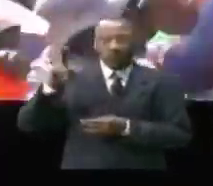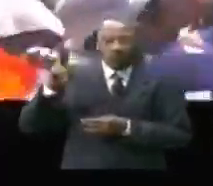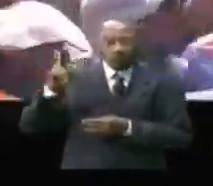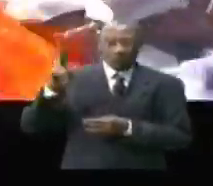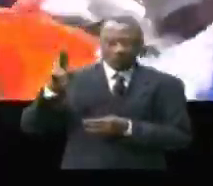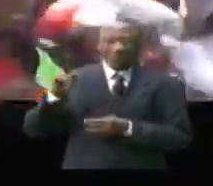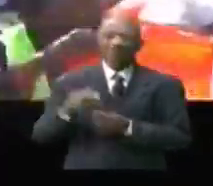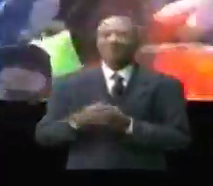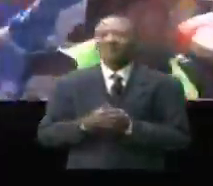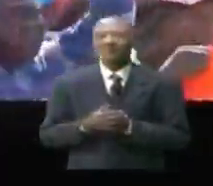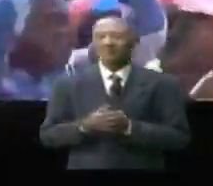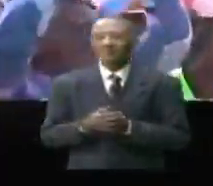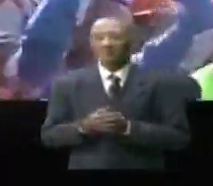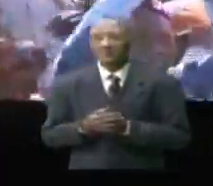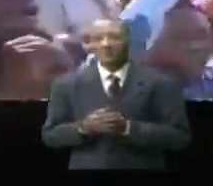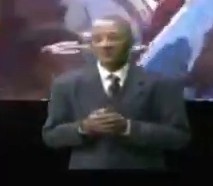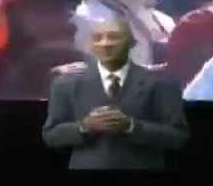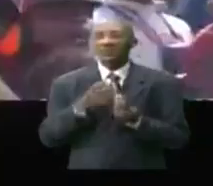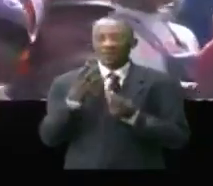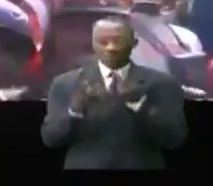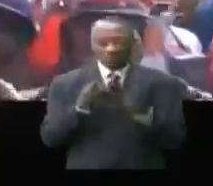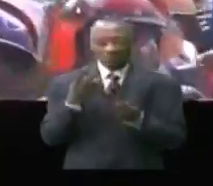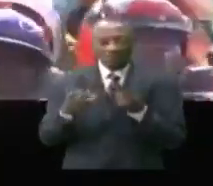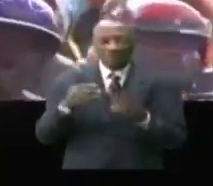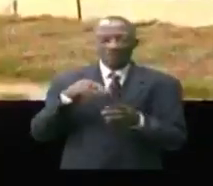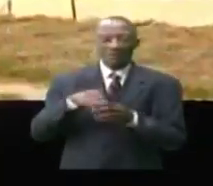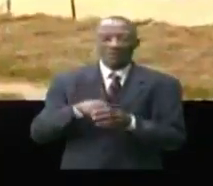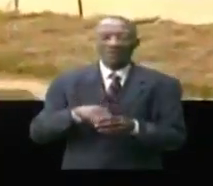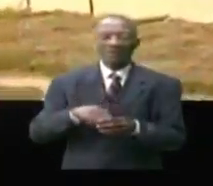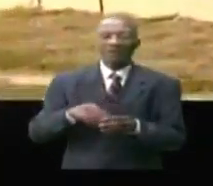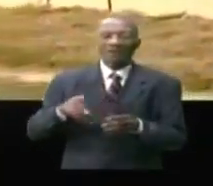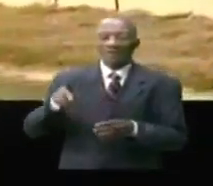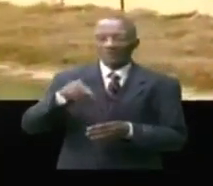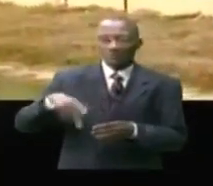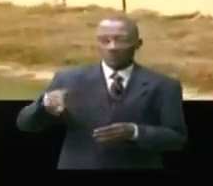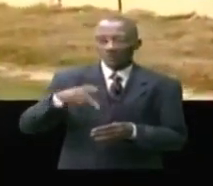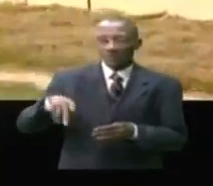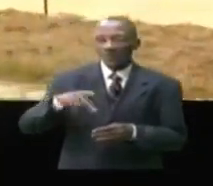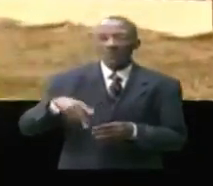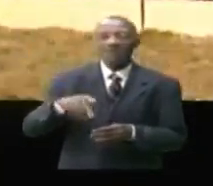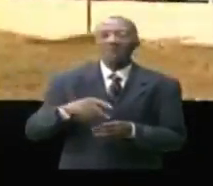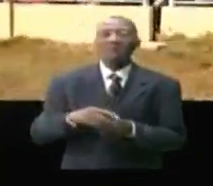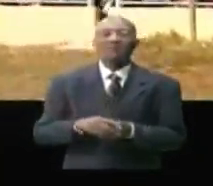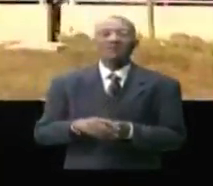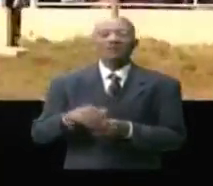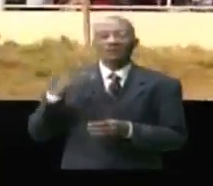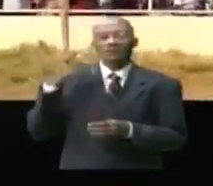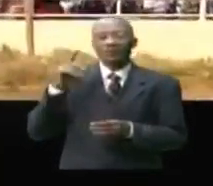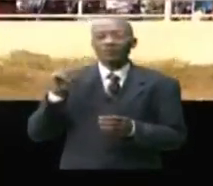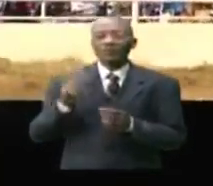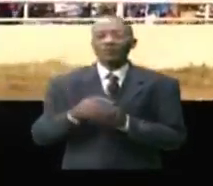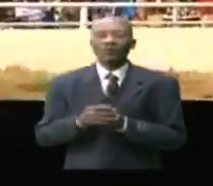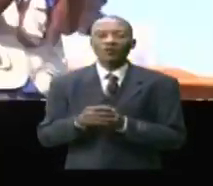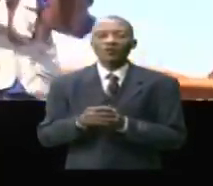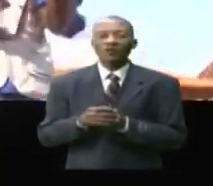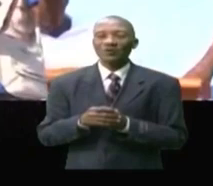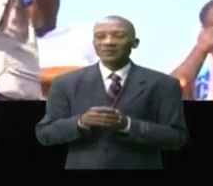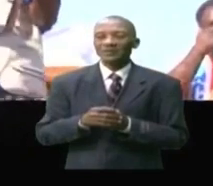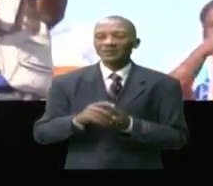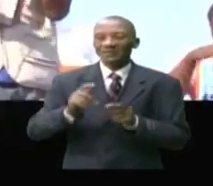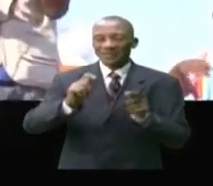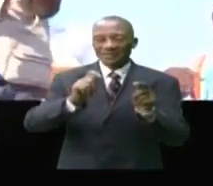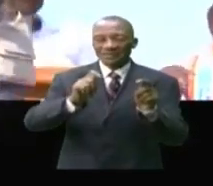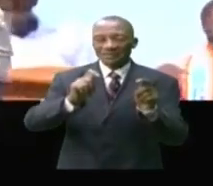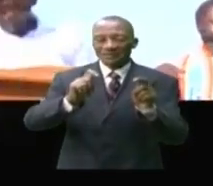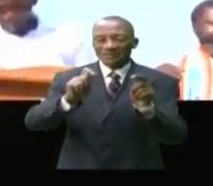de la nation, sont venus assister à cette rencontre dont l'avenir du Congo de Danny Banza Madoba, parti phare dans le Tanganyika, cette